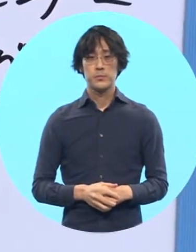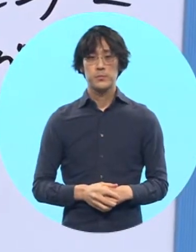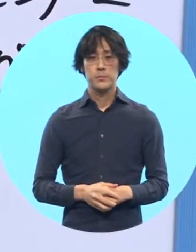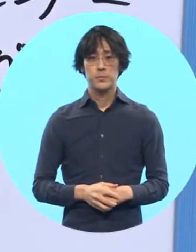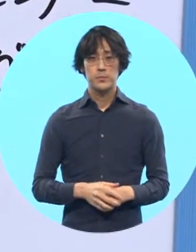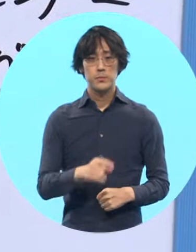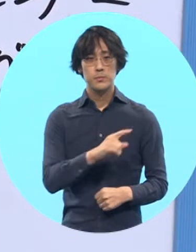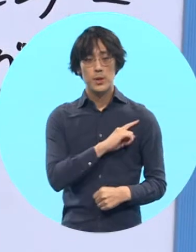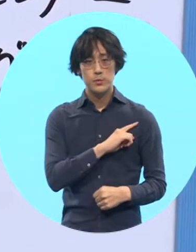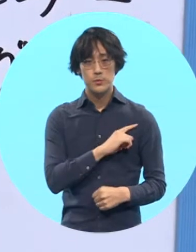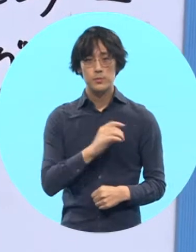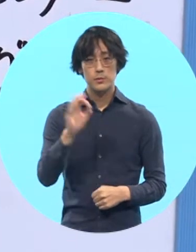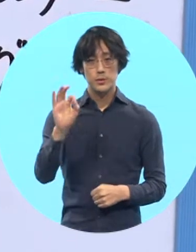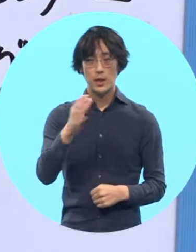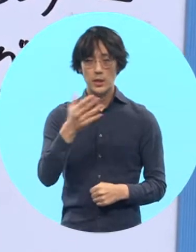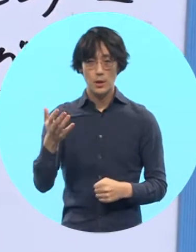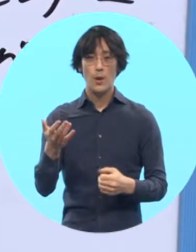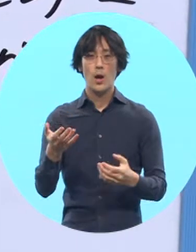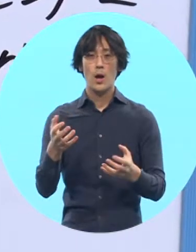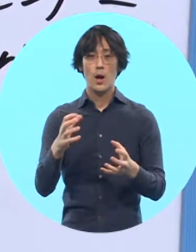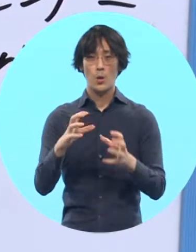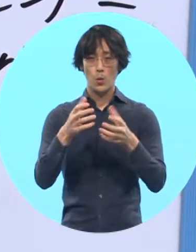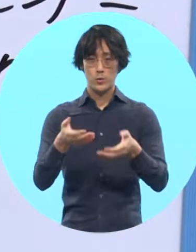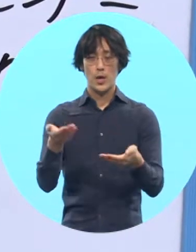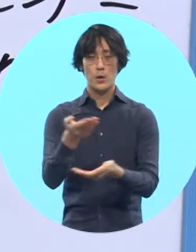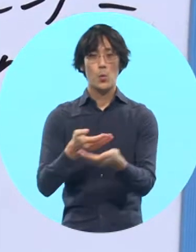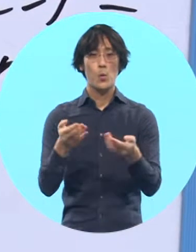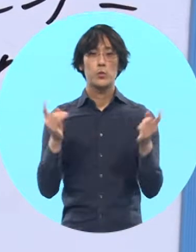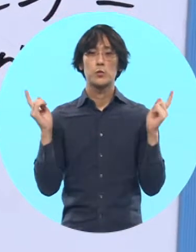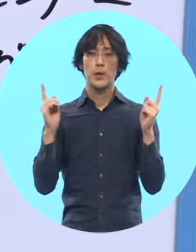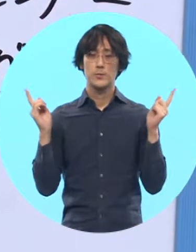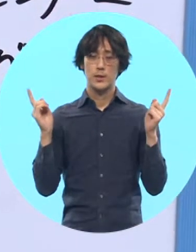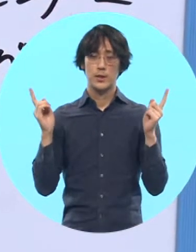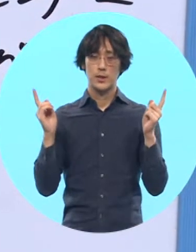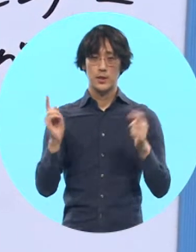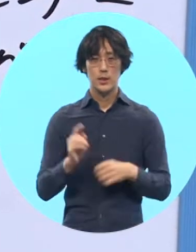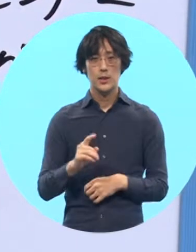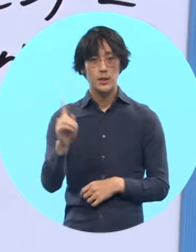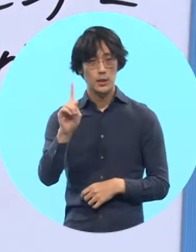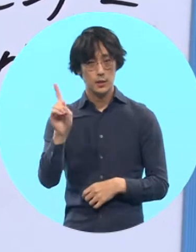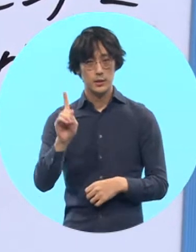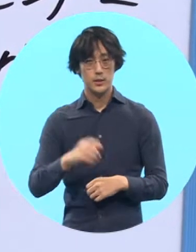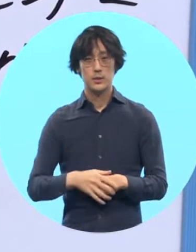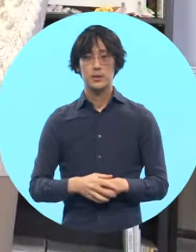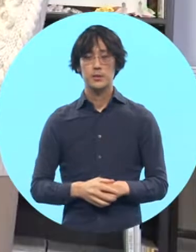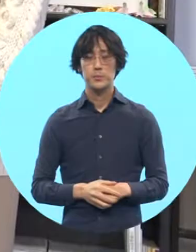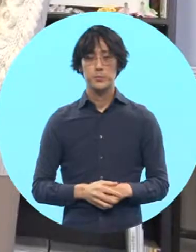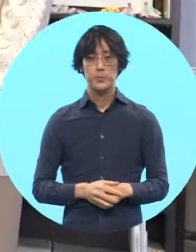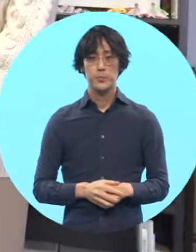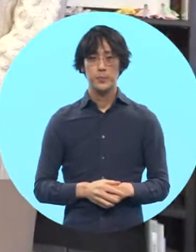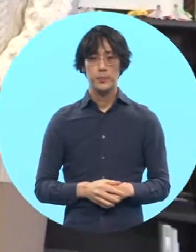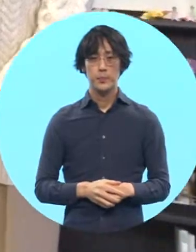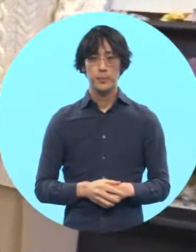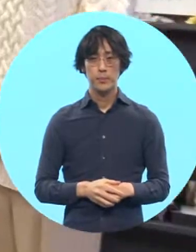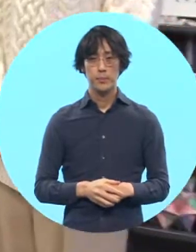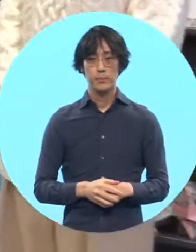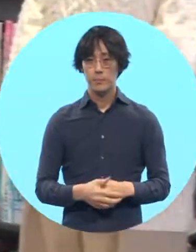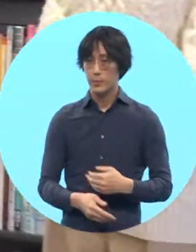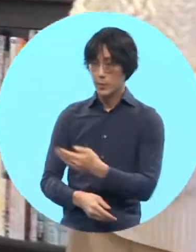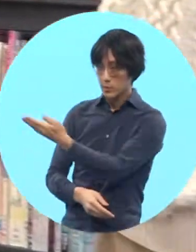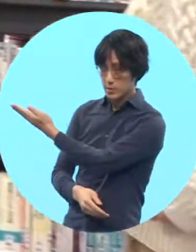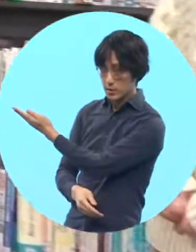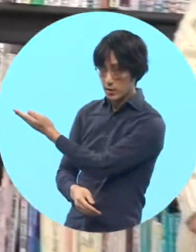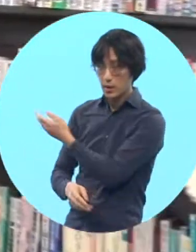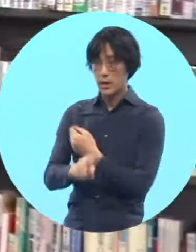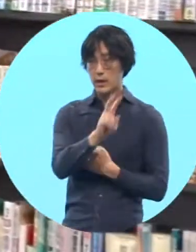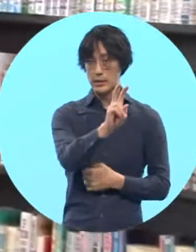まずはこの金沢国際交流祭り、どういったお祭りなんですか？ はい、こちらは2020年